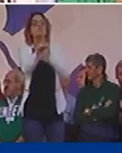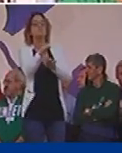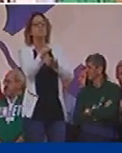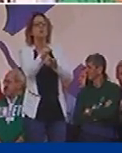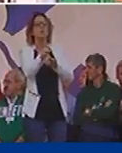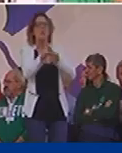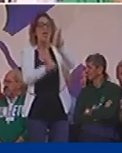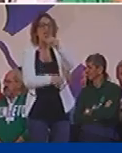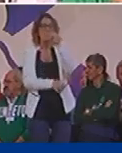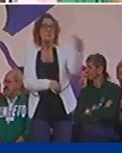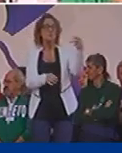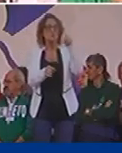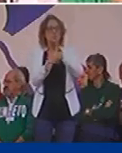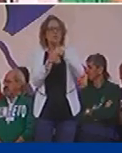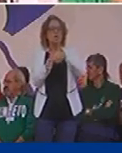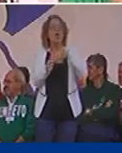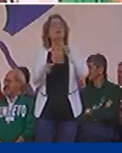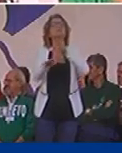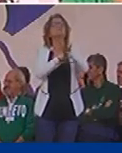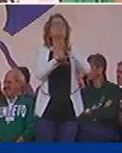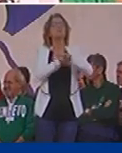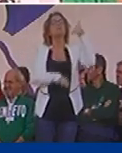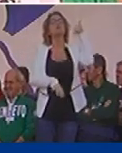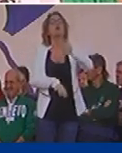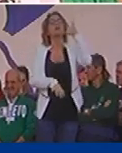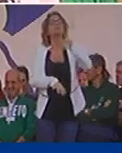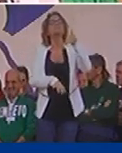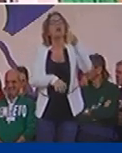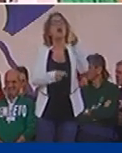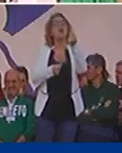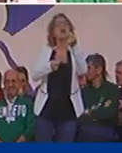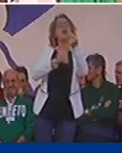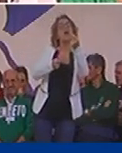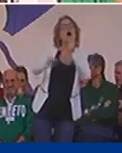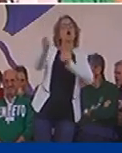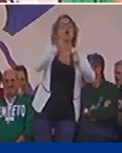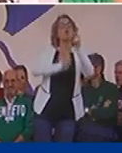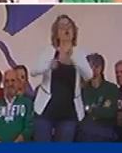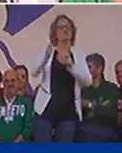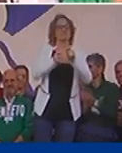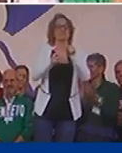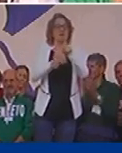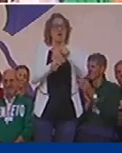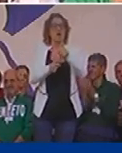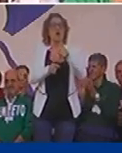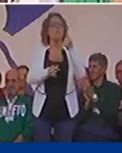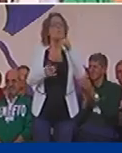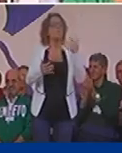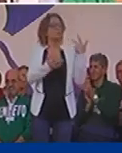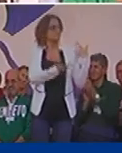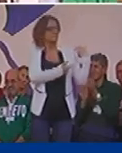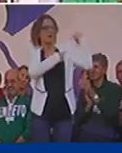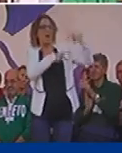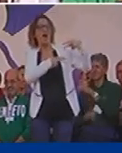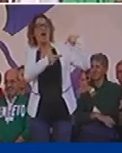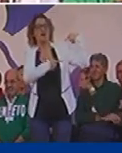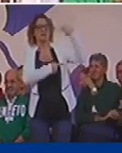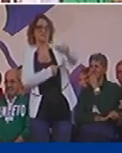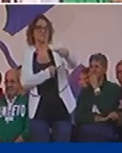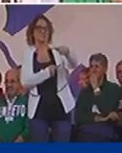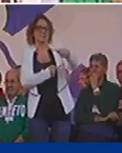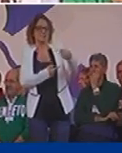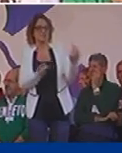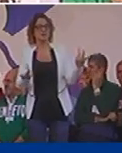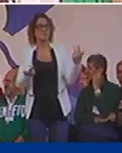più grande esperimento criminale fatto in economia sulla faccia di questa terra negli ultimi decenni, senza e